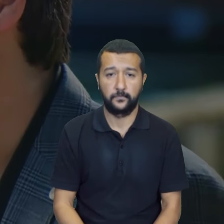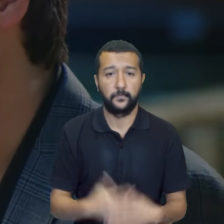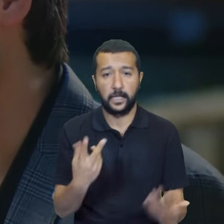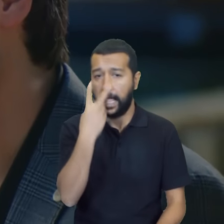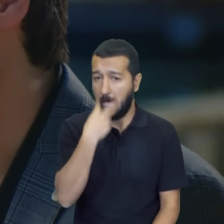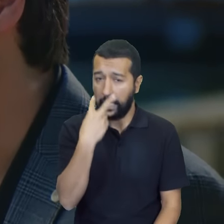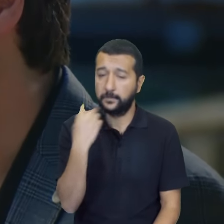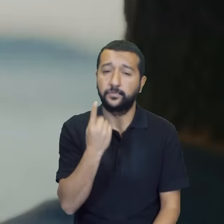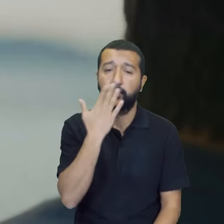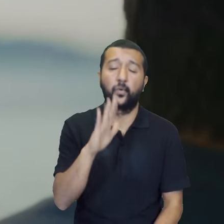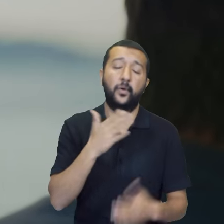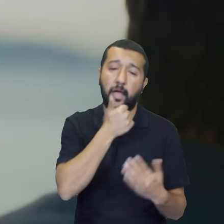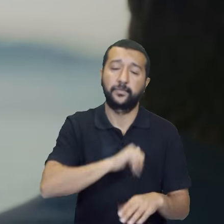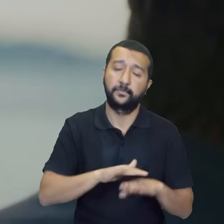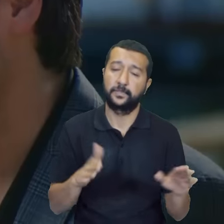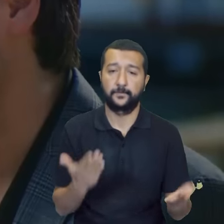Ağlayacak bir şey kalmadı abi.